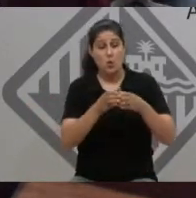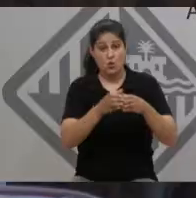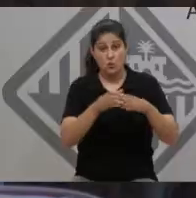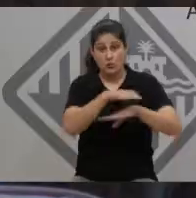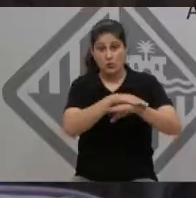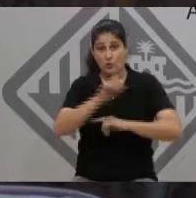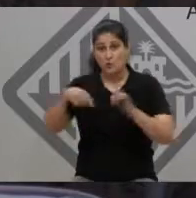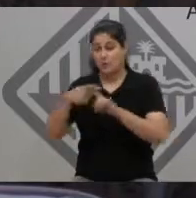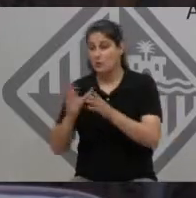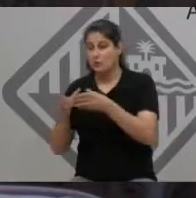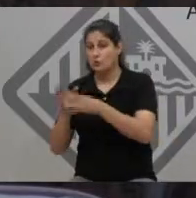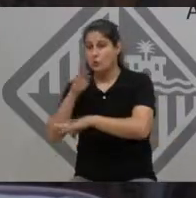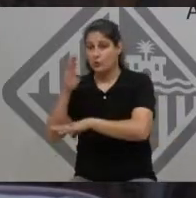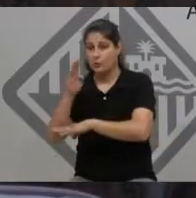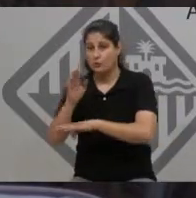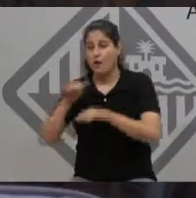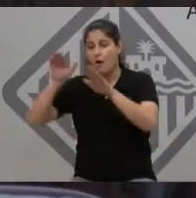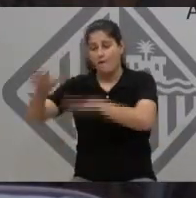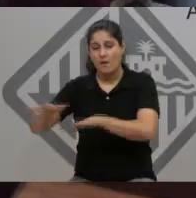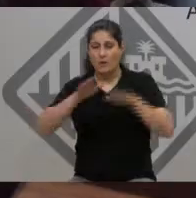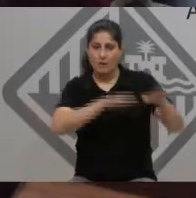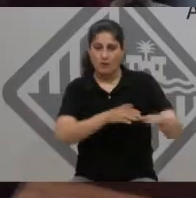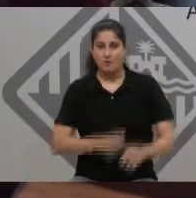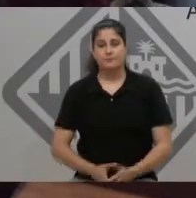Partit Popular. Moltes gràcies.